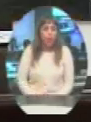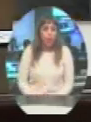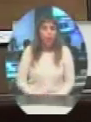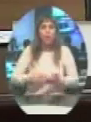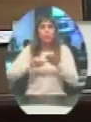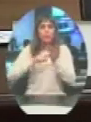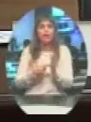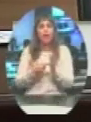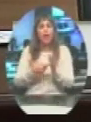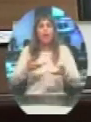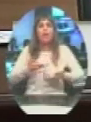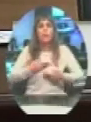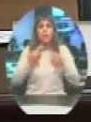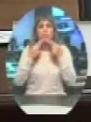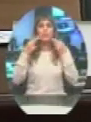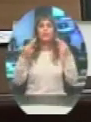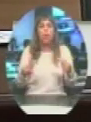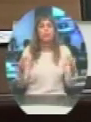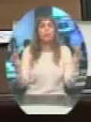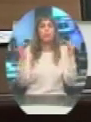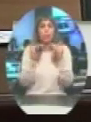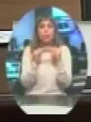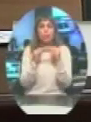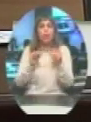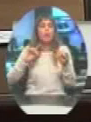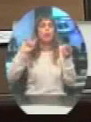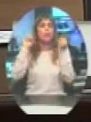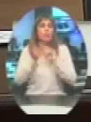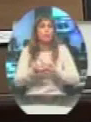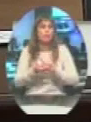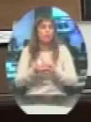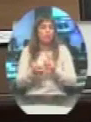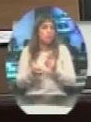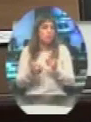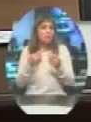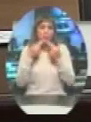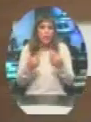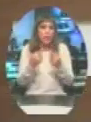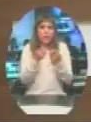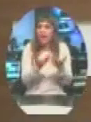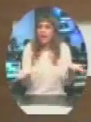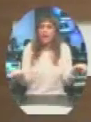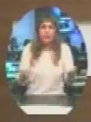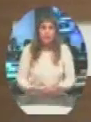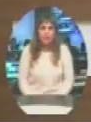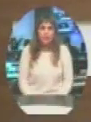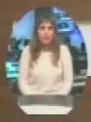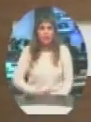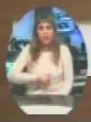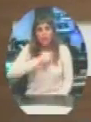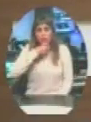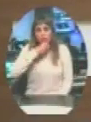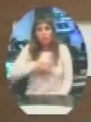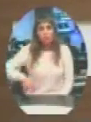לתת להם פתרון דיור במקום שאין פה פתרונות אחרים. קשישים שלנו ממתינים